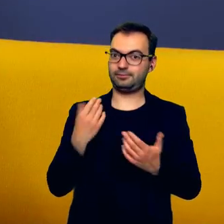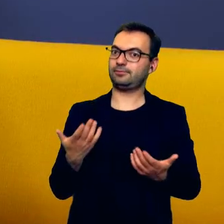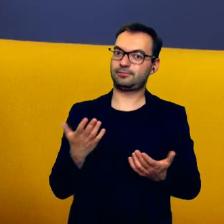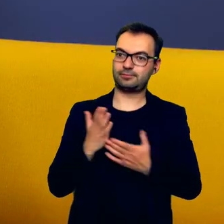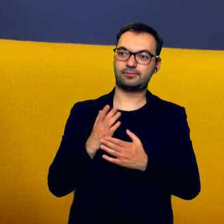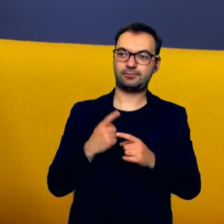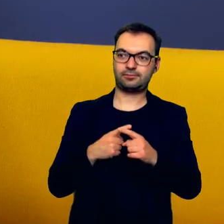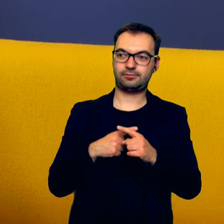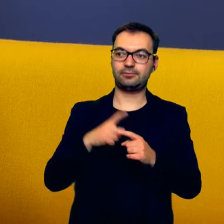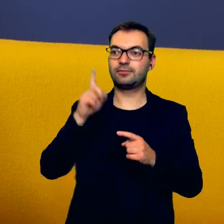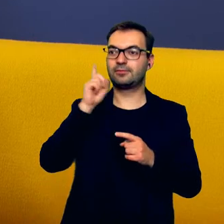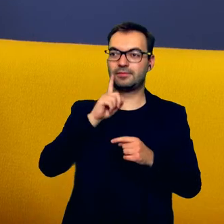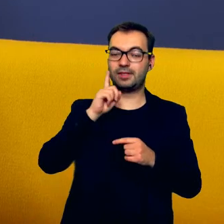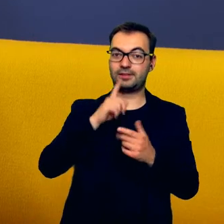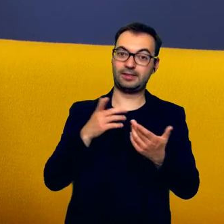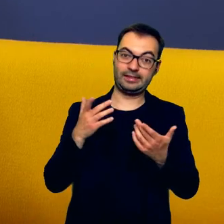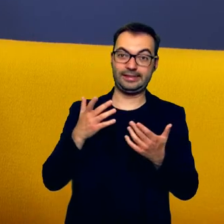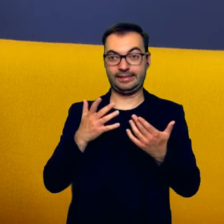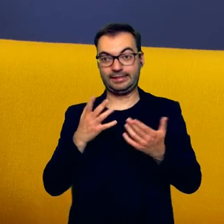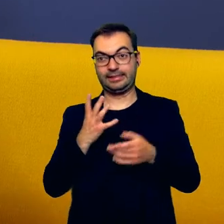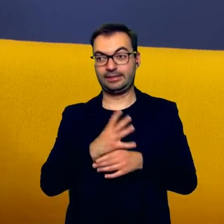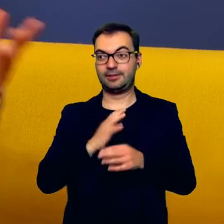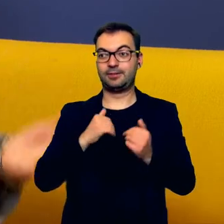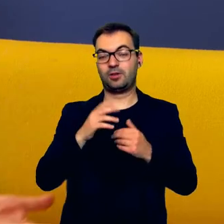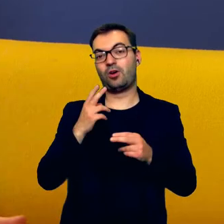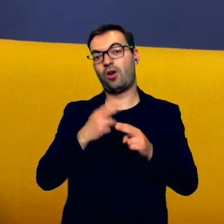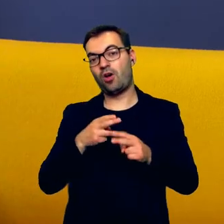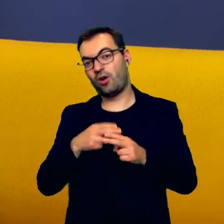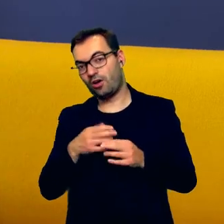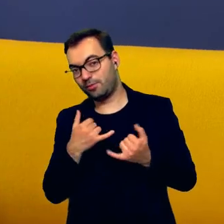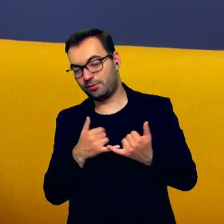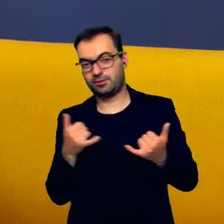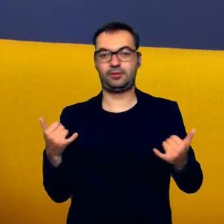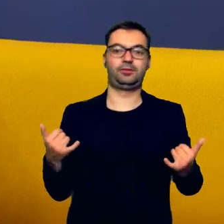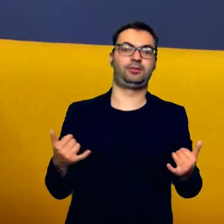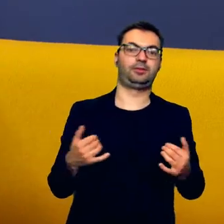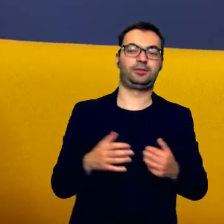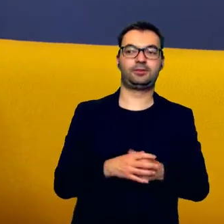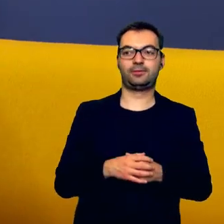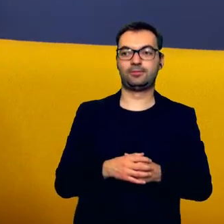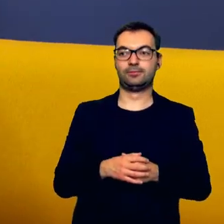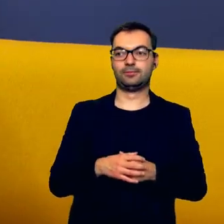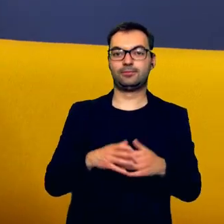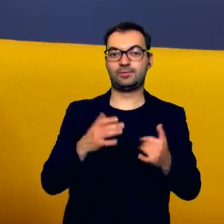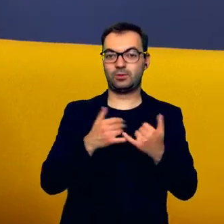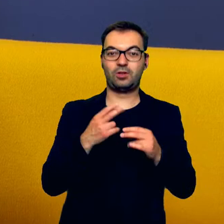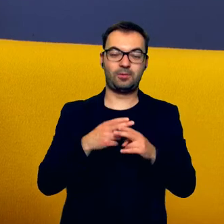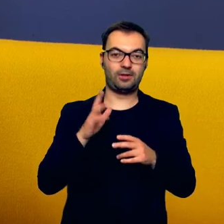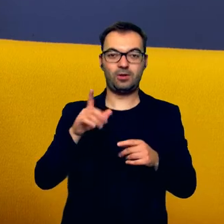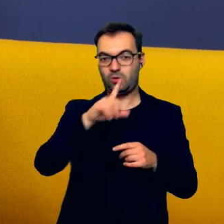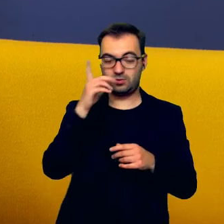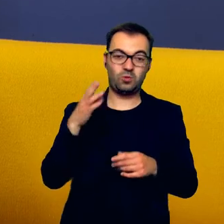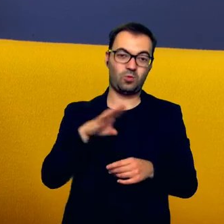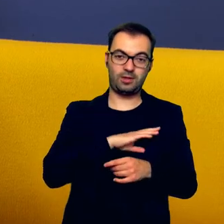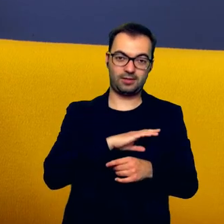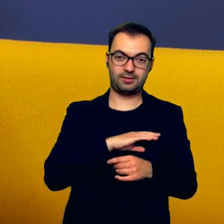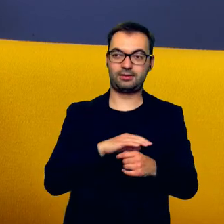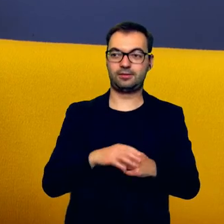już powoli ci mężczyźni wtedy, no, różne choroby ich dopadały. Ludzie